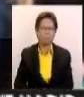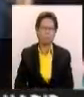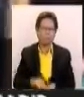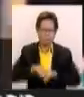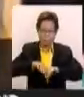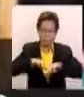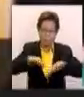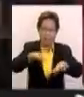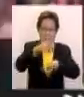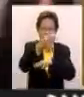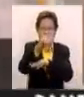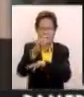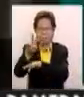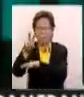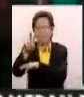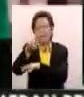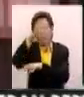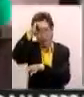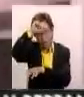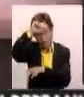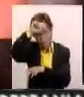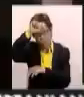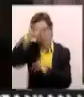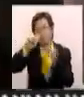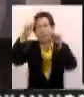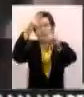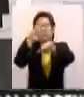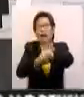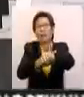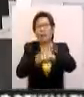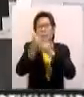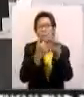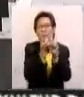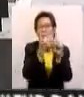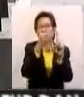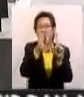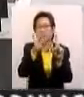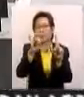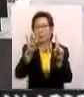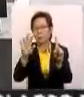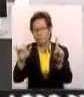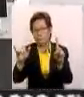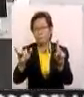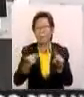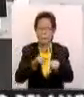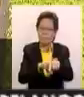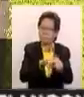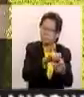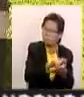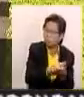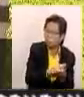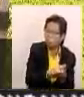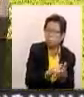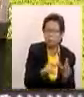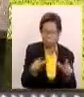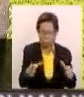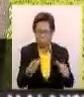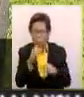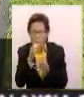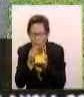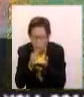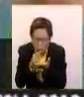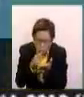Epidemik HIV/AIDS pertama kali dikesan di Malaysia pada 1986. Ketika itu, golongan penagih